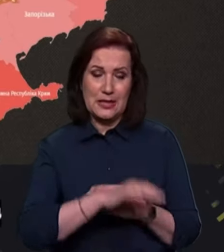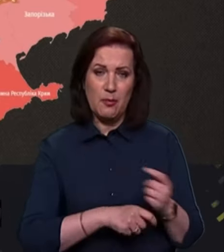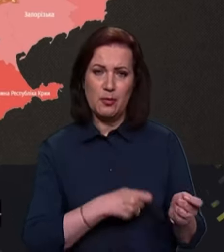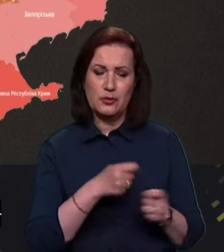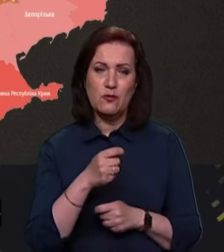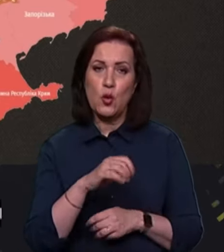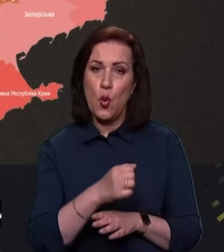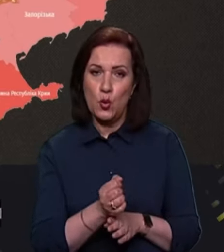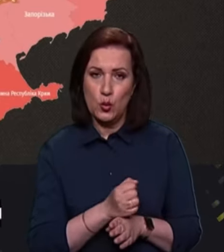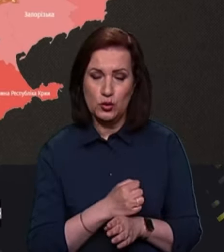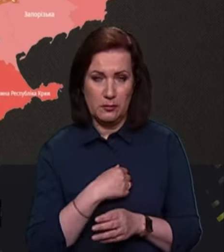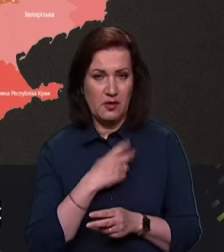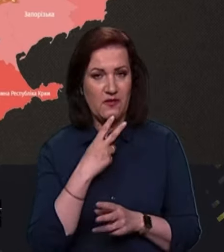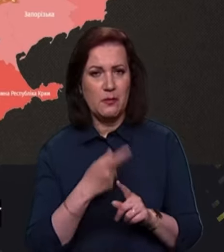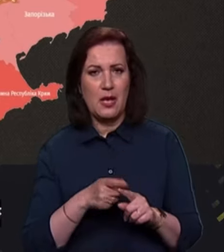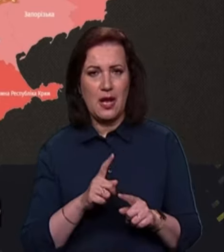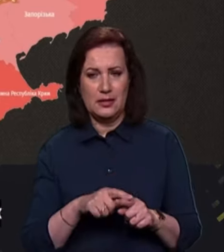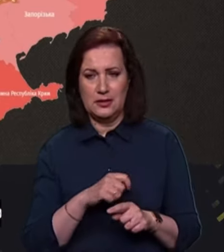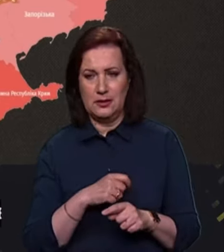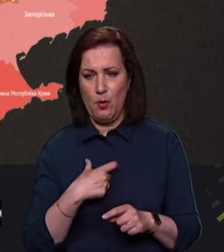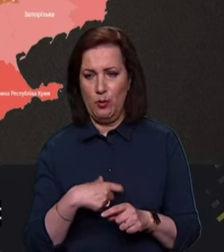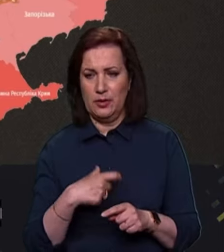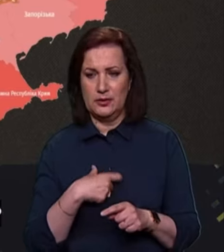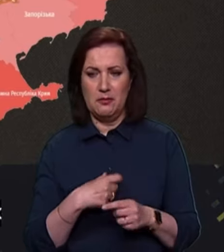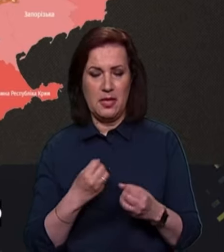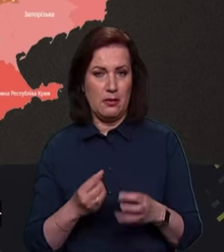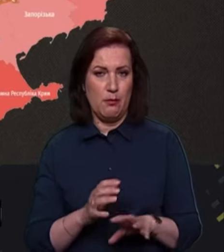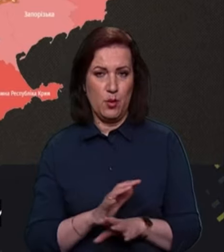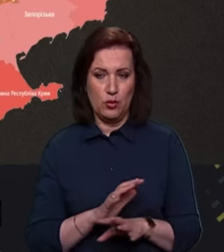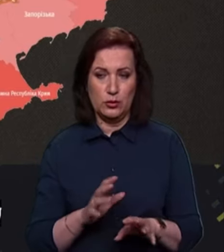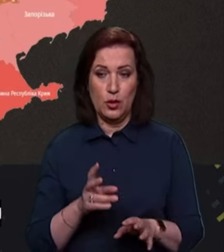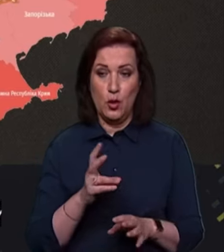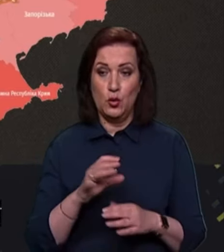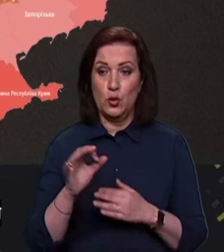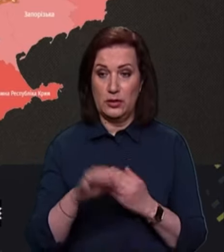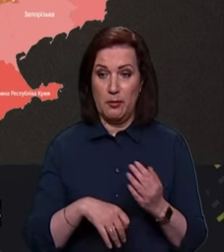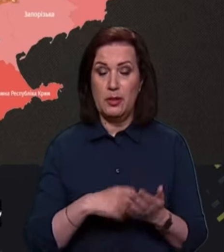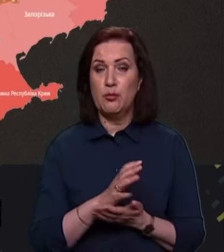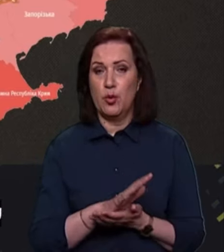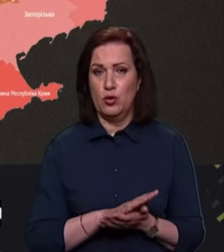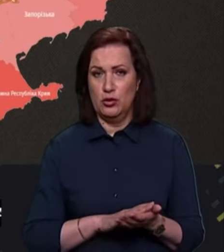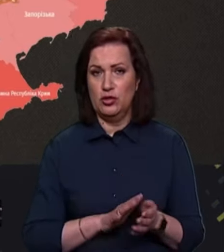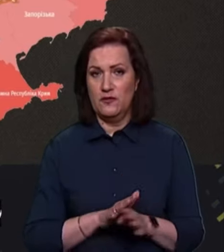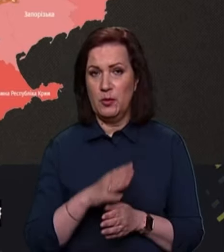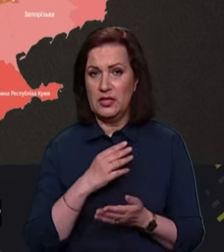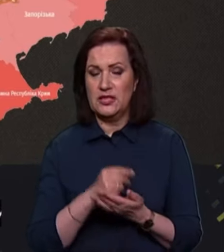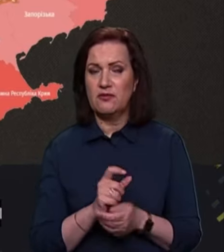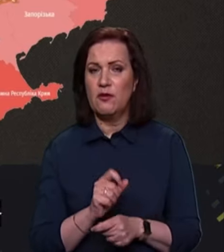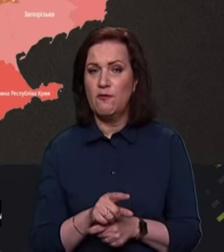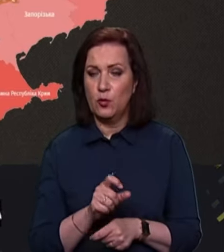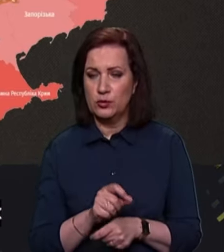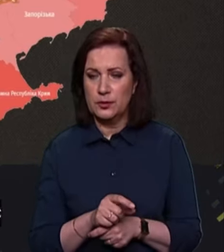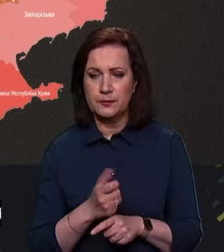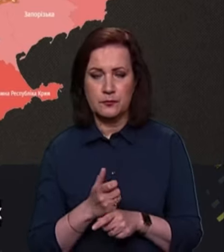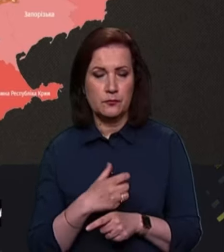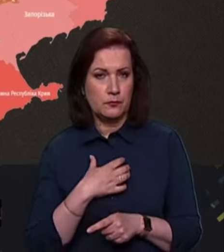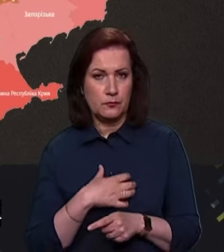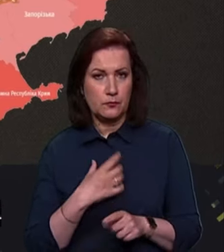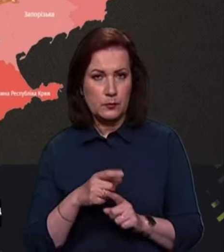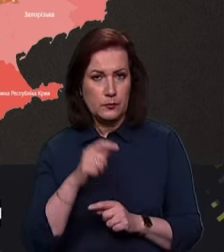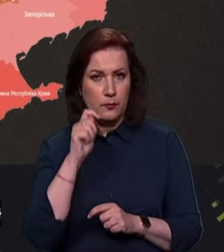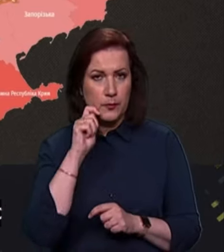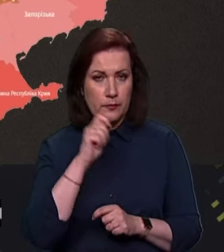поставляет оружие, и мы видим, как это само по себе оказалось непросто, но Запад продолжает выполнять свои функции. И очень важно,